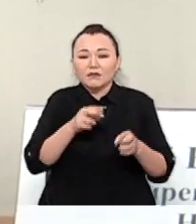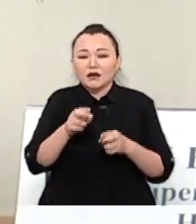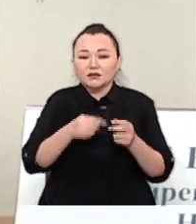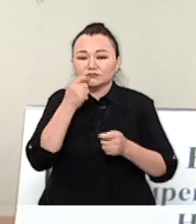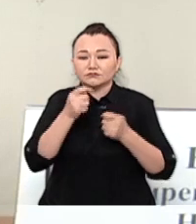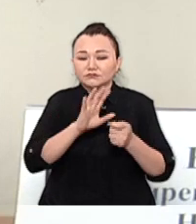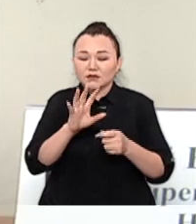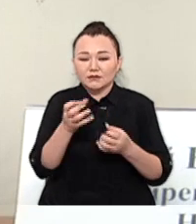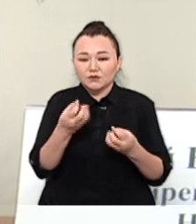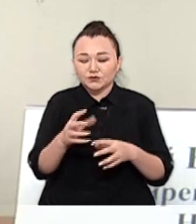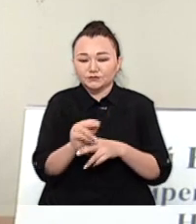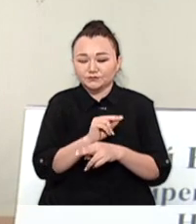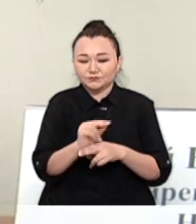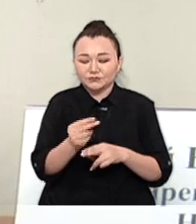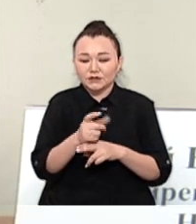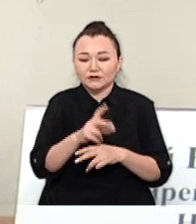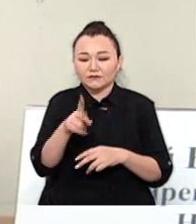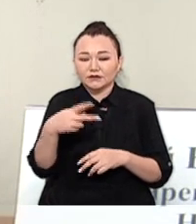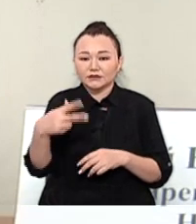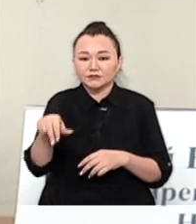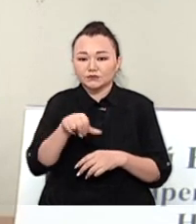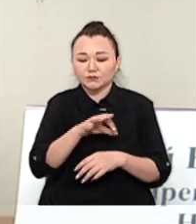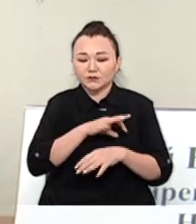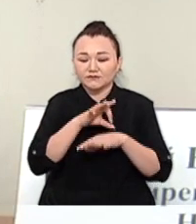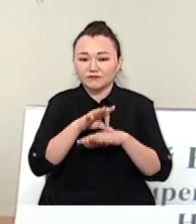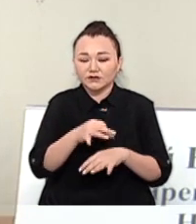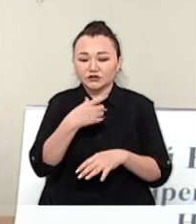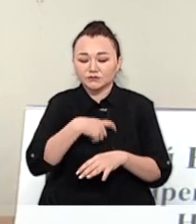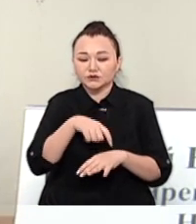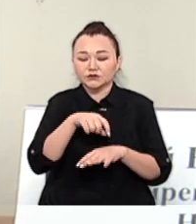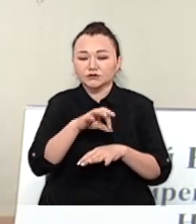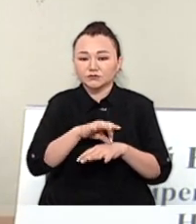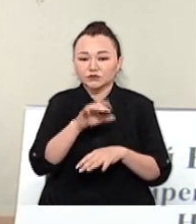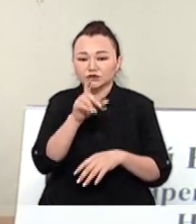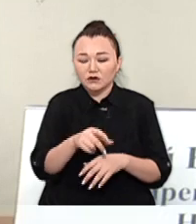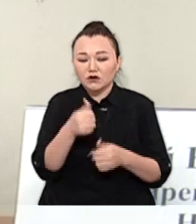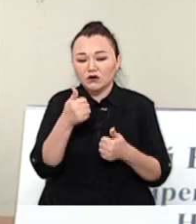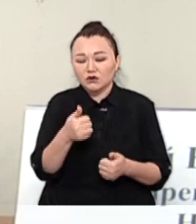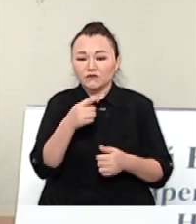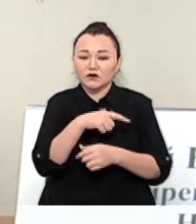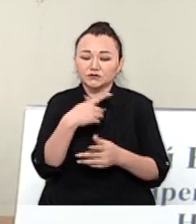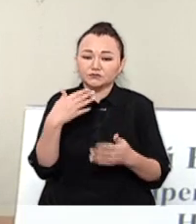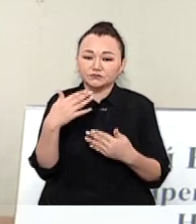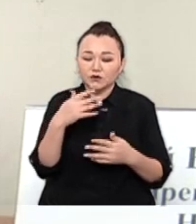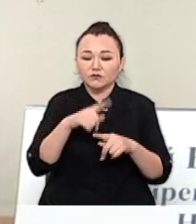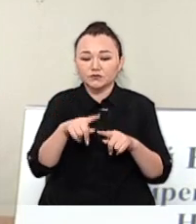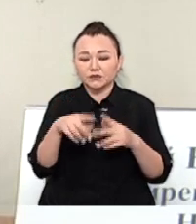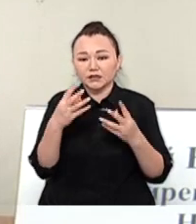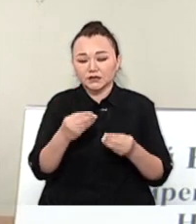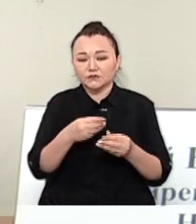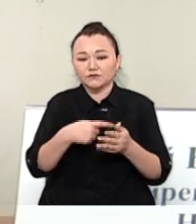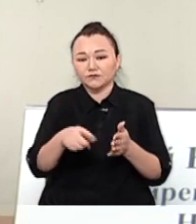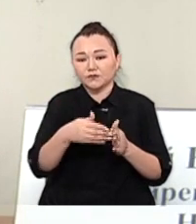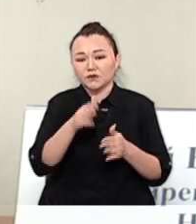емдік шара десек те болады. Ол 2,5 сағатқа созылды. Қазір науқастың жағдайы жақсы, дәрігерлермен ақылдасып жақын күндері шығарып қаламыз деп